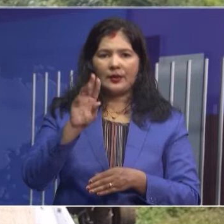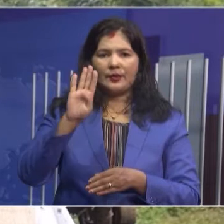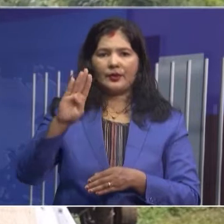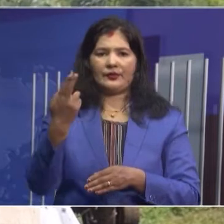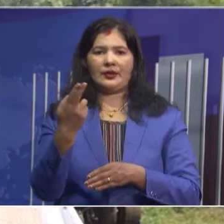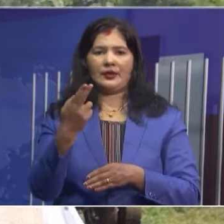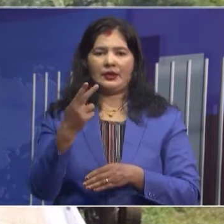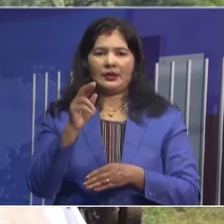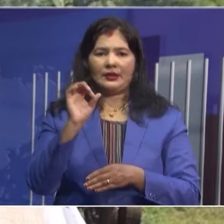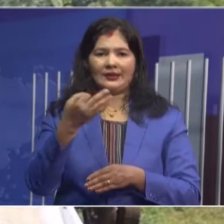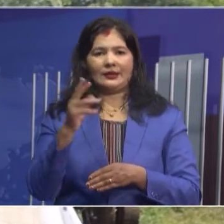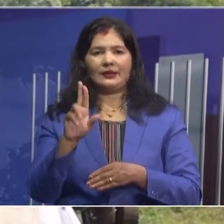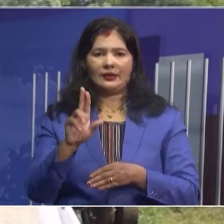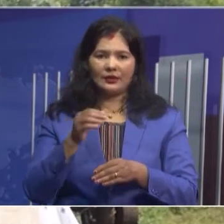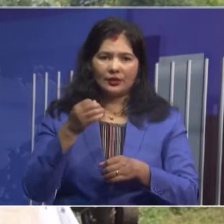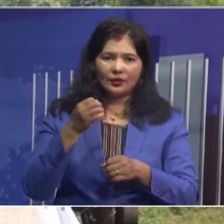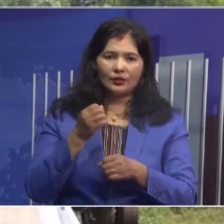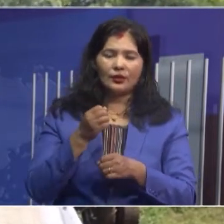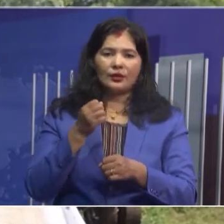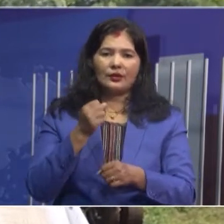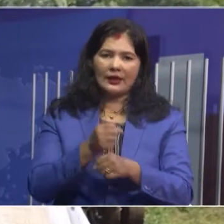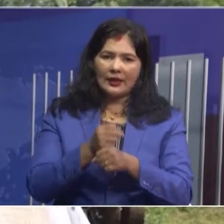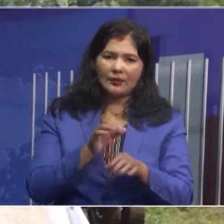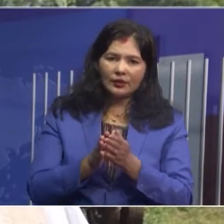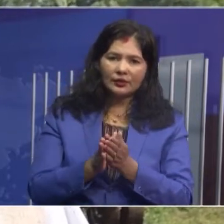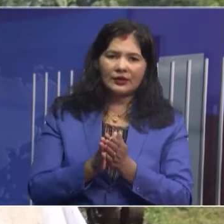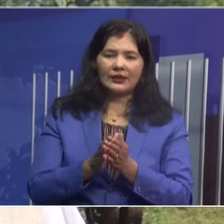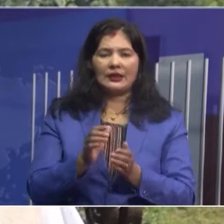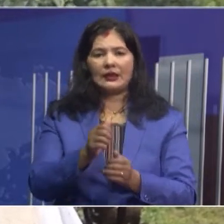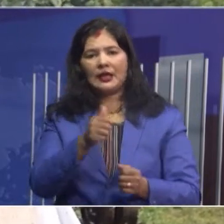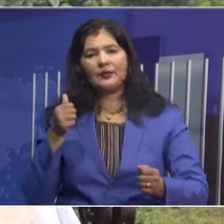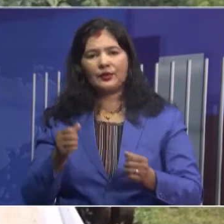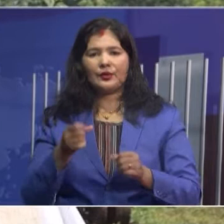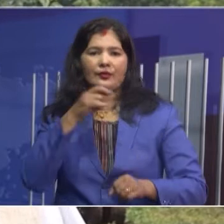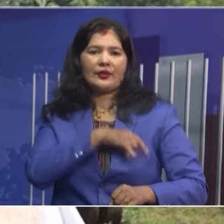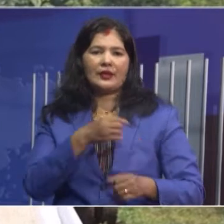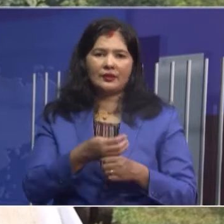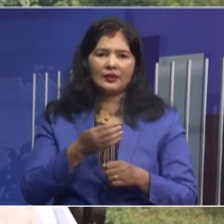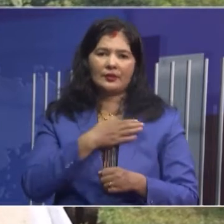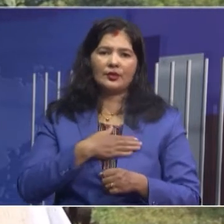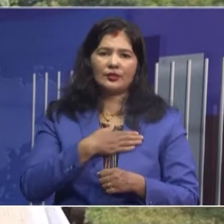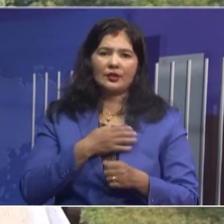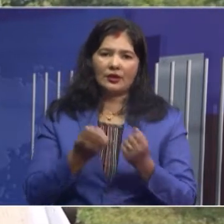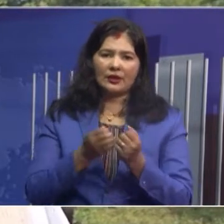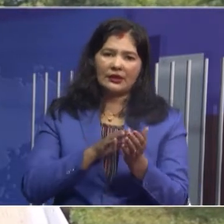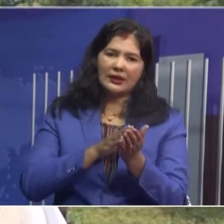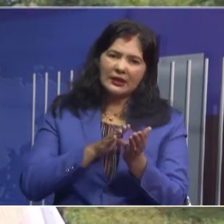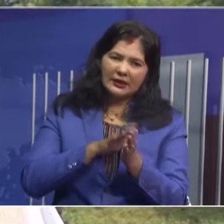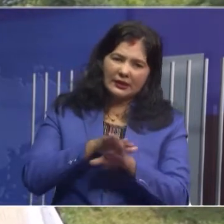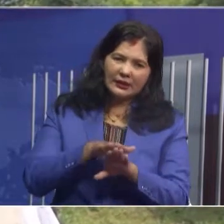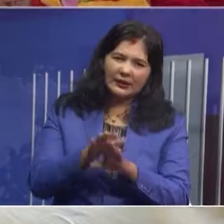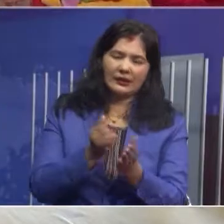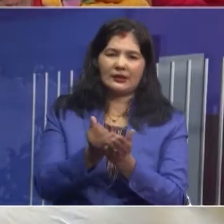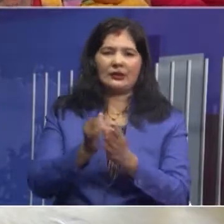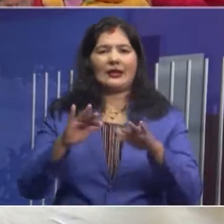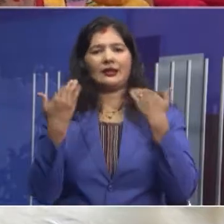काम गरिसकेपछि बाख्राबाट मनकी आमदामी हुँदो रहेछ भन्ने कुरा महसुस गरेर अहिले धेरै किसानहरू बाख्राप्रति आकर्षित हुनु